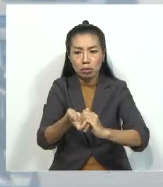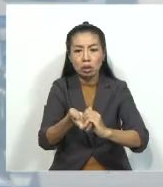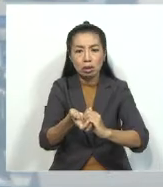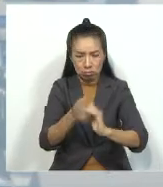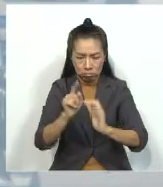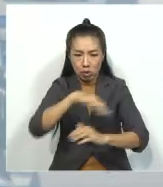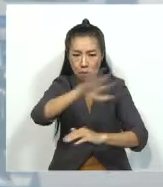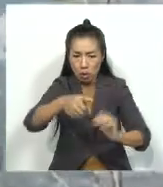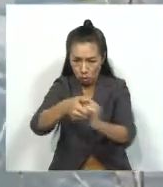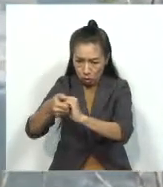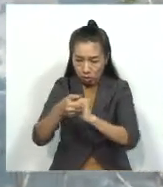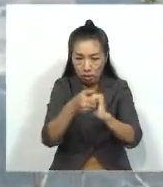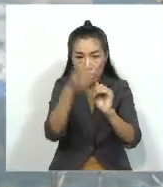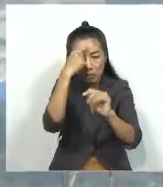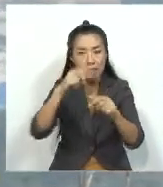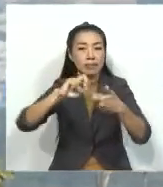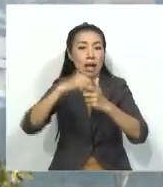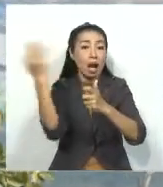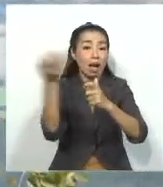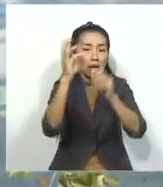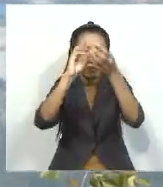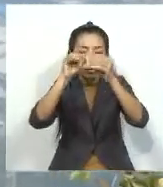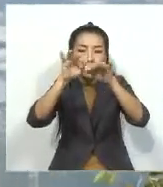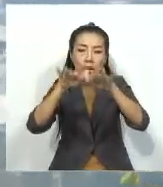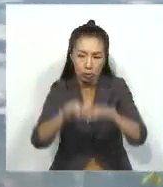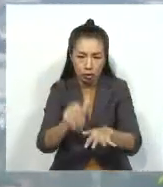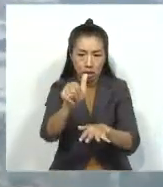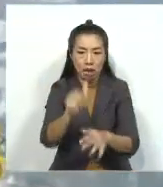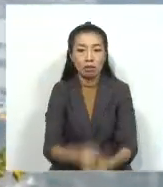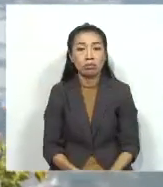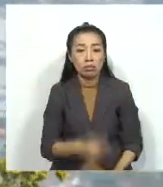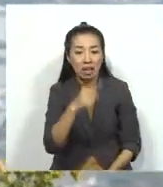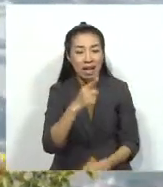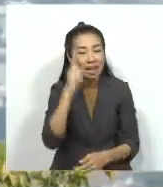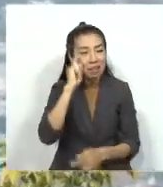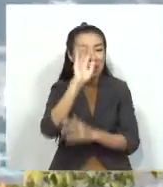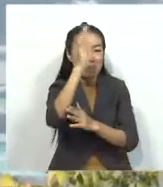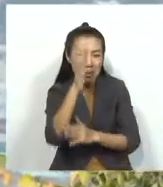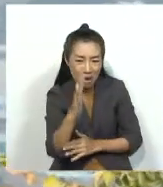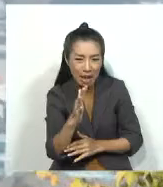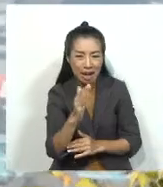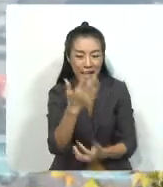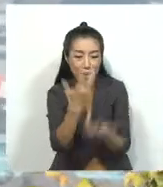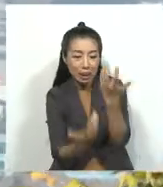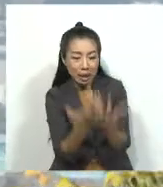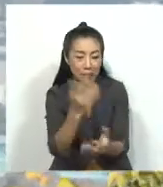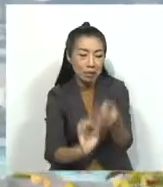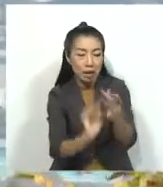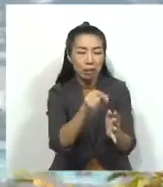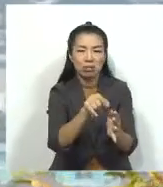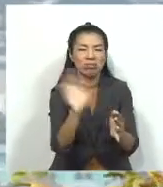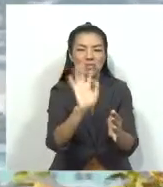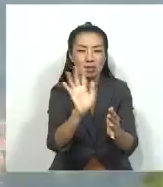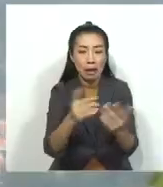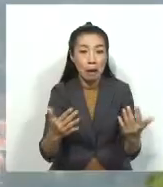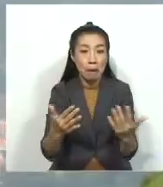ได้ช่วยลดสาเหตุที่ทำให้เกิดฝุ่นละอองขนาดเล็กแบบนี้นะคะ ใครเคยเผาเศษใบไม้เศษหญ้าอะไรเงี้ยเอาไปทำเป็นปุ๋ยหมักดีกว่